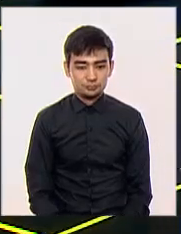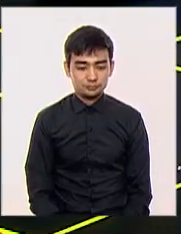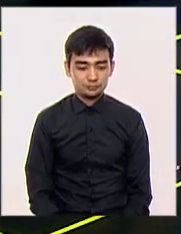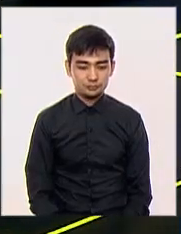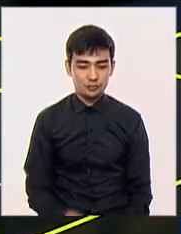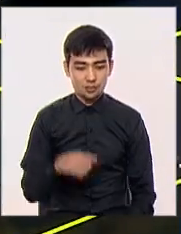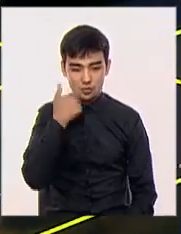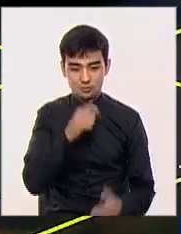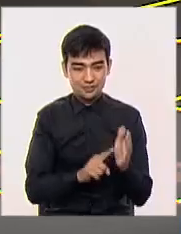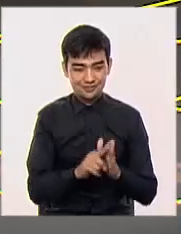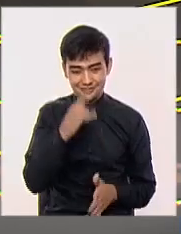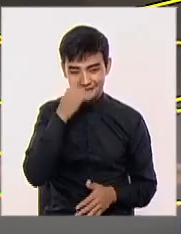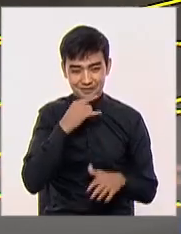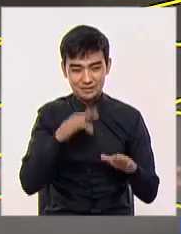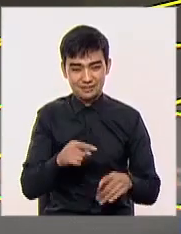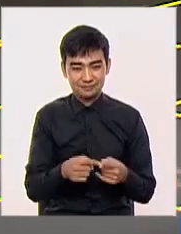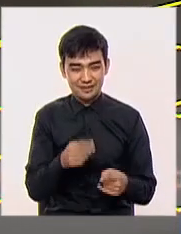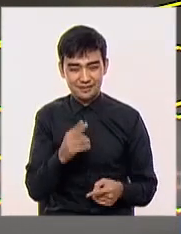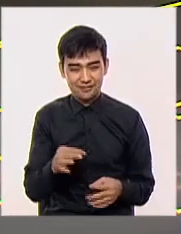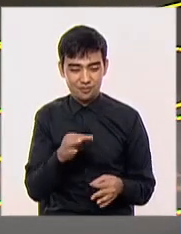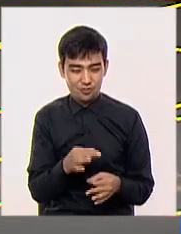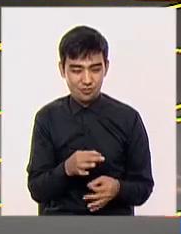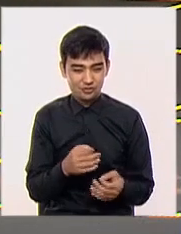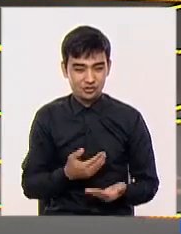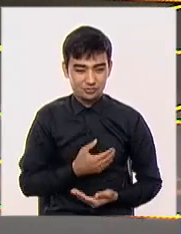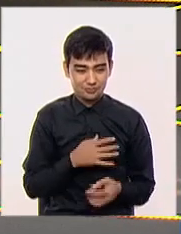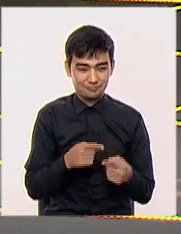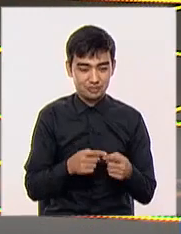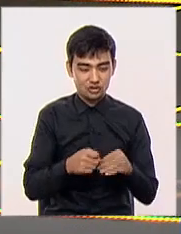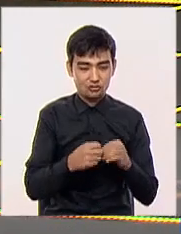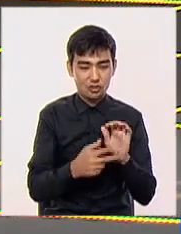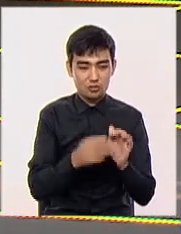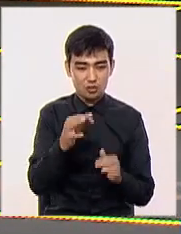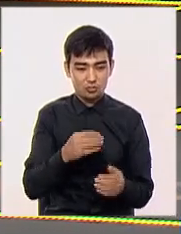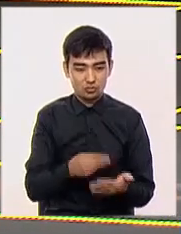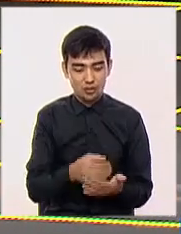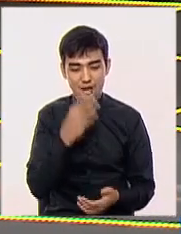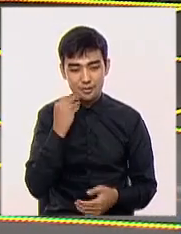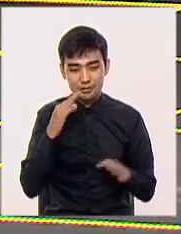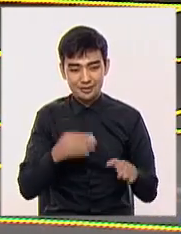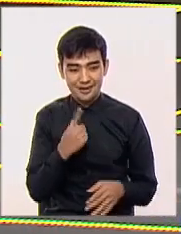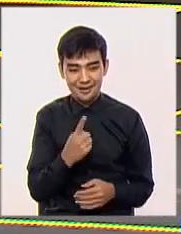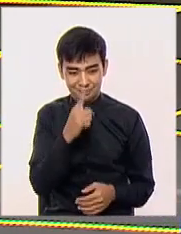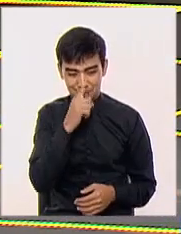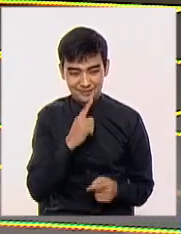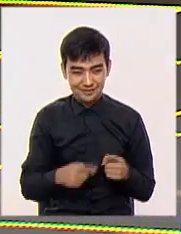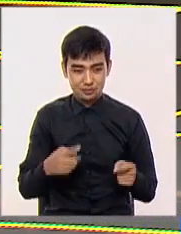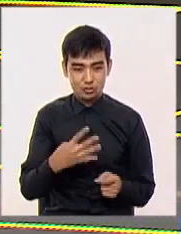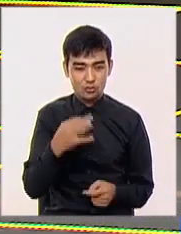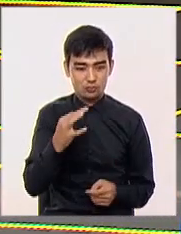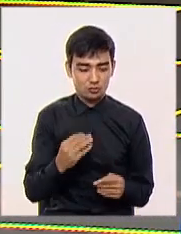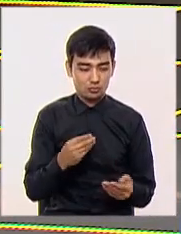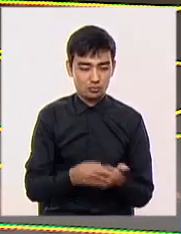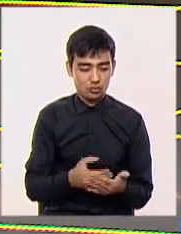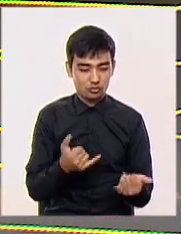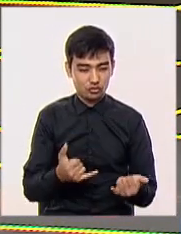Жыл басынан бері Қазақстанда жалдамалы пәтер бағасы 18%-ға қымбаттапты. Ал Алматы қаласында пәтерді бір айға жалға алу құны 40%-ға өскен. Бұл ең